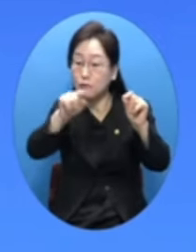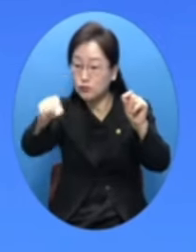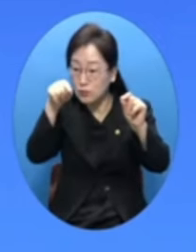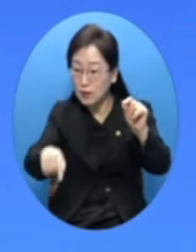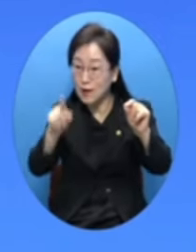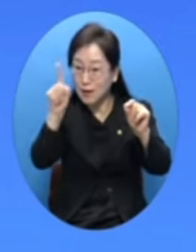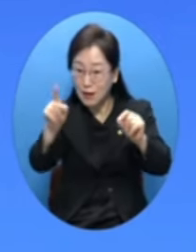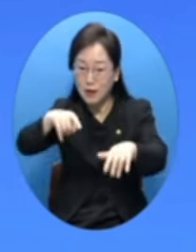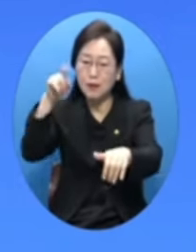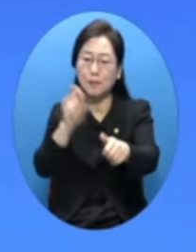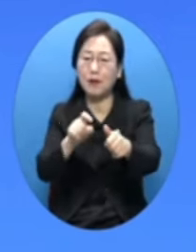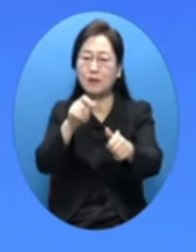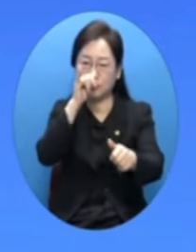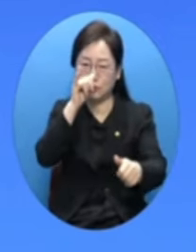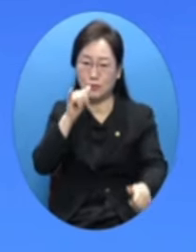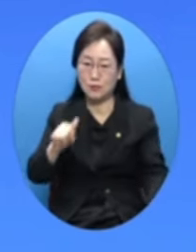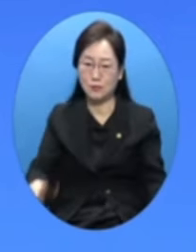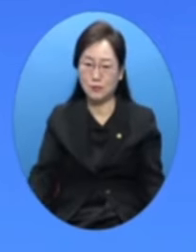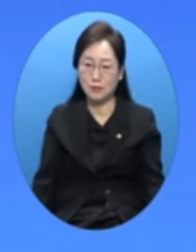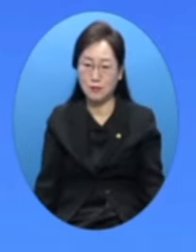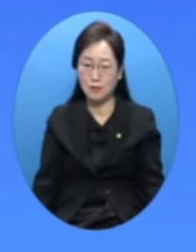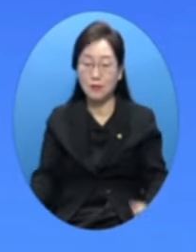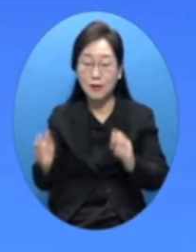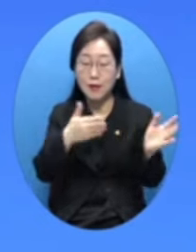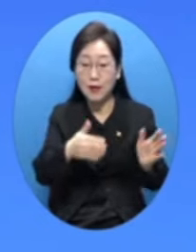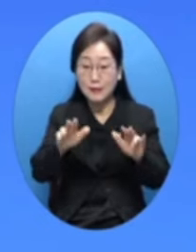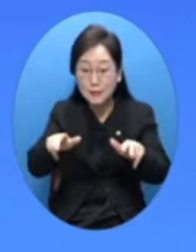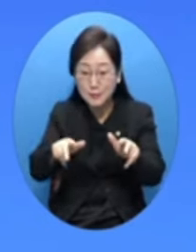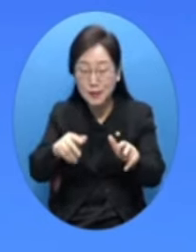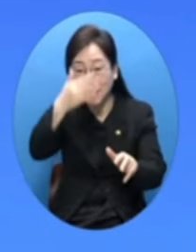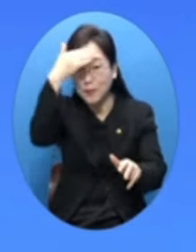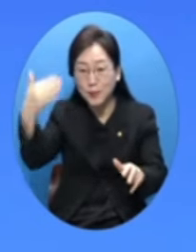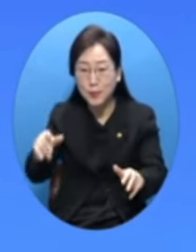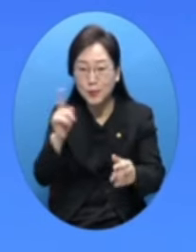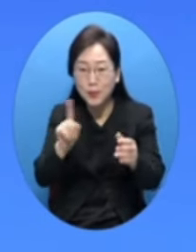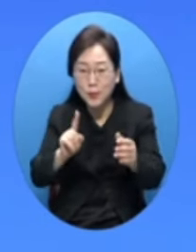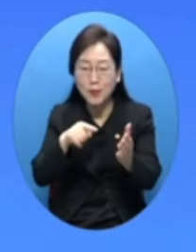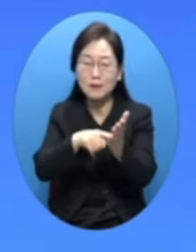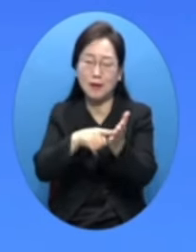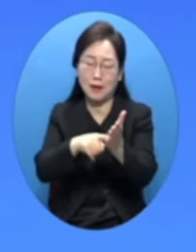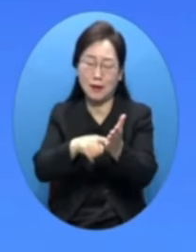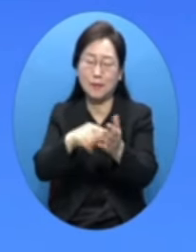걸립니다. 그러나 지금은 약이 나왔기 때문에